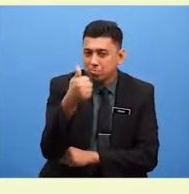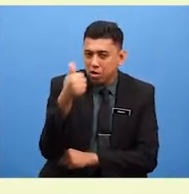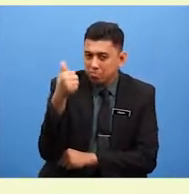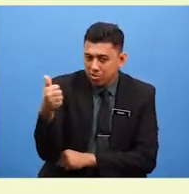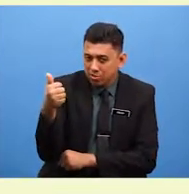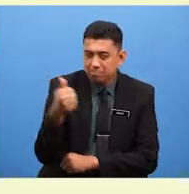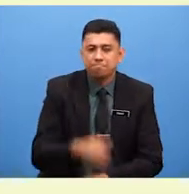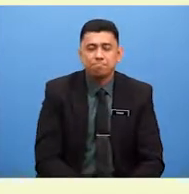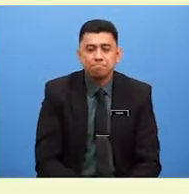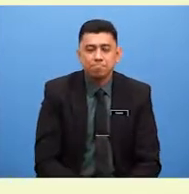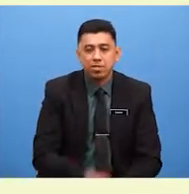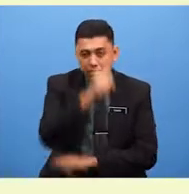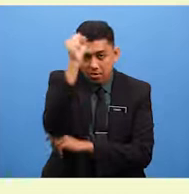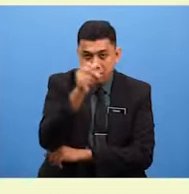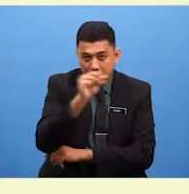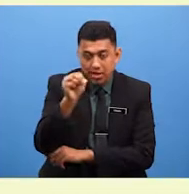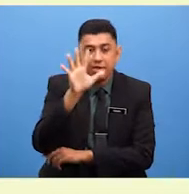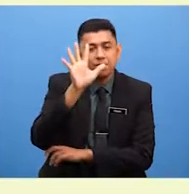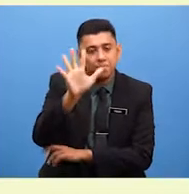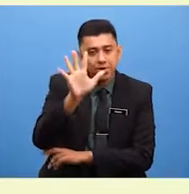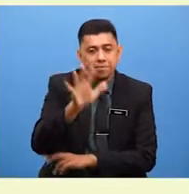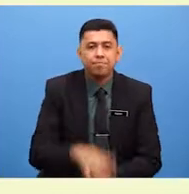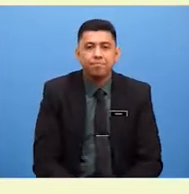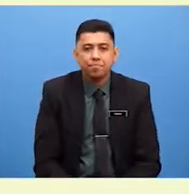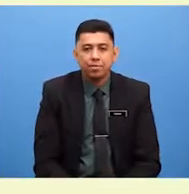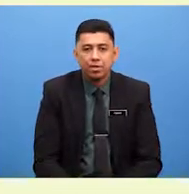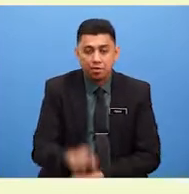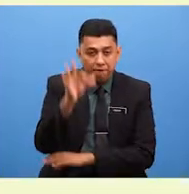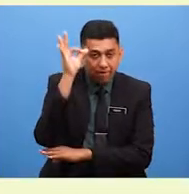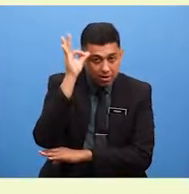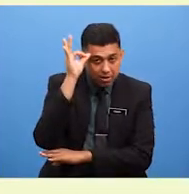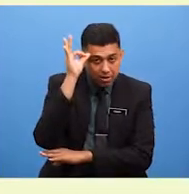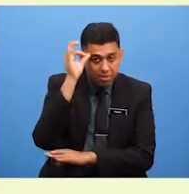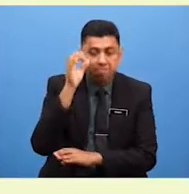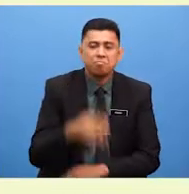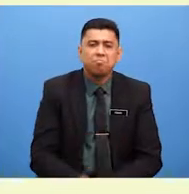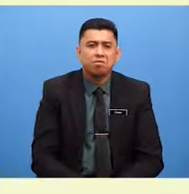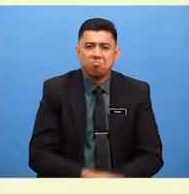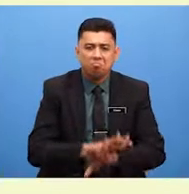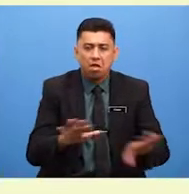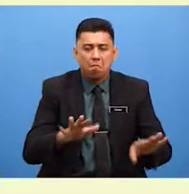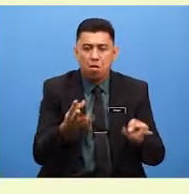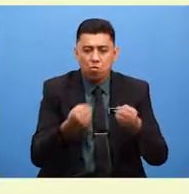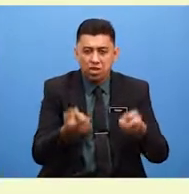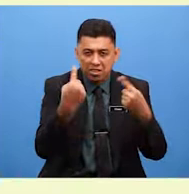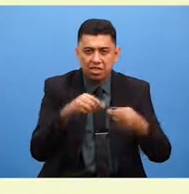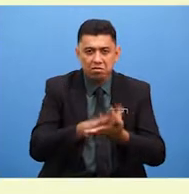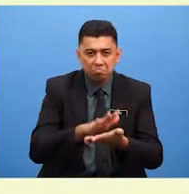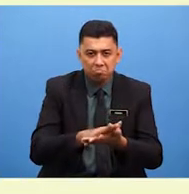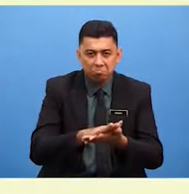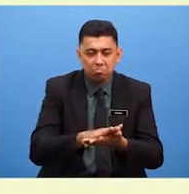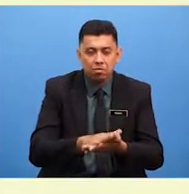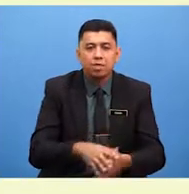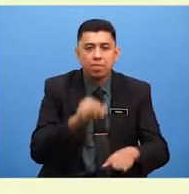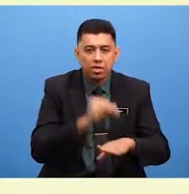Bagus, bagus, bagus. Soalan kelima. Feral sengaja tidak hadir ke sekolah